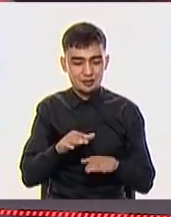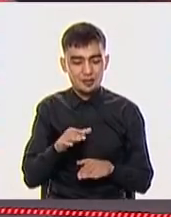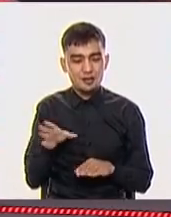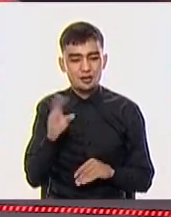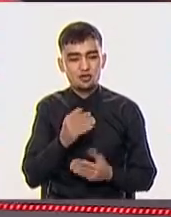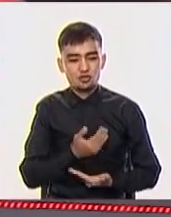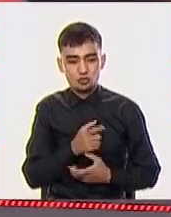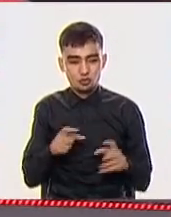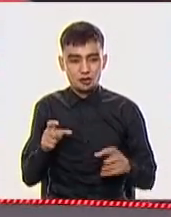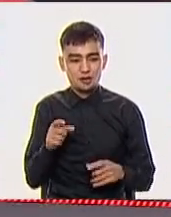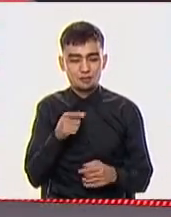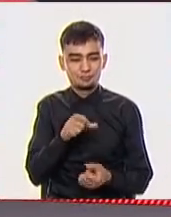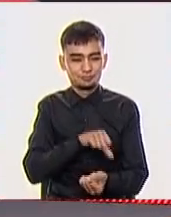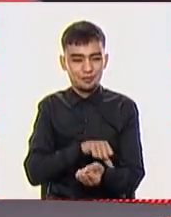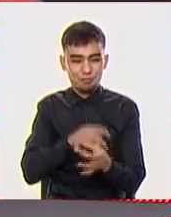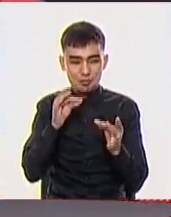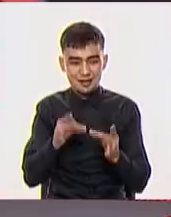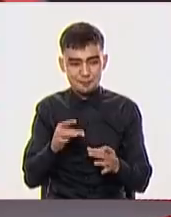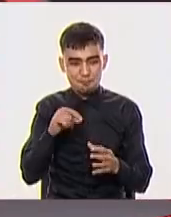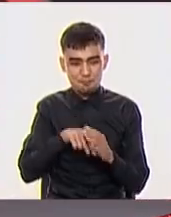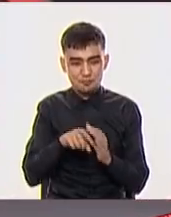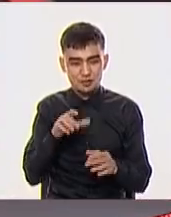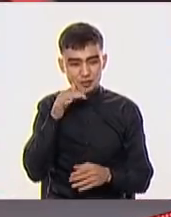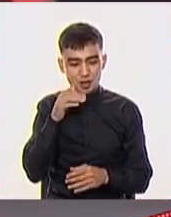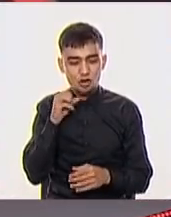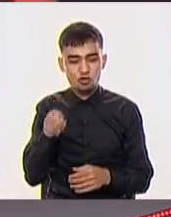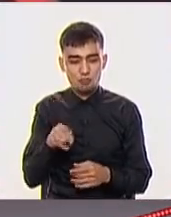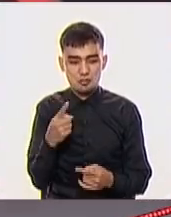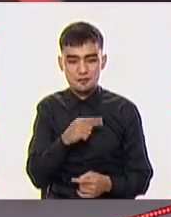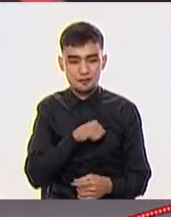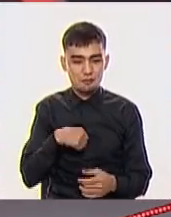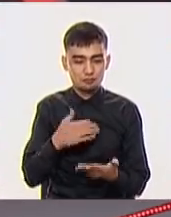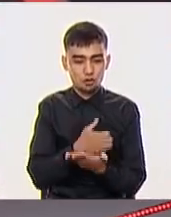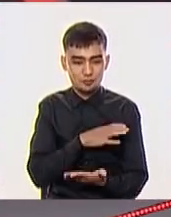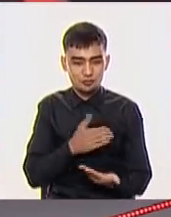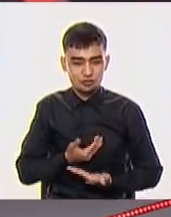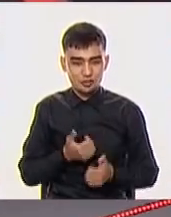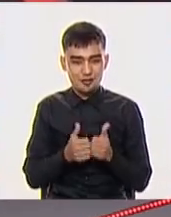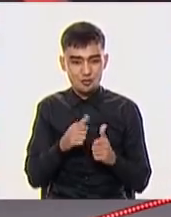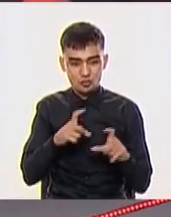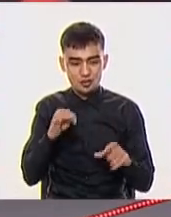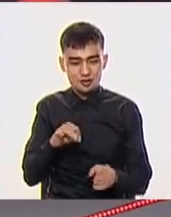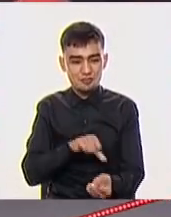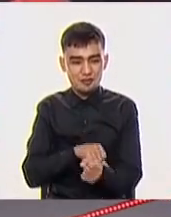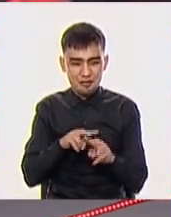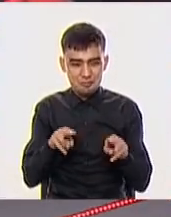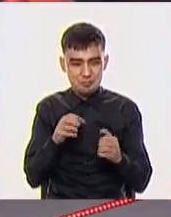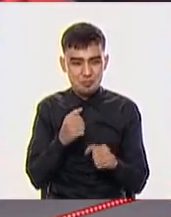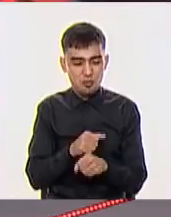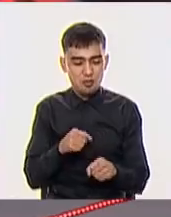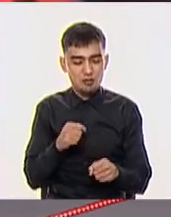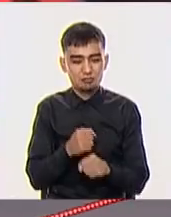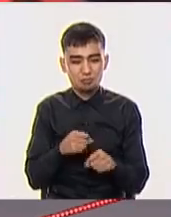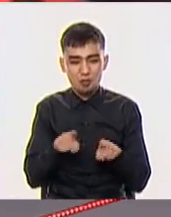тұрғындар бұл жолда ұн тақ салынған пакетті ешкі иттерден бұрын өздері тауып алды. Есірткіге ұқсас ұн тақ белгісіз көліктер